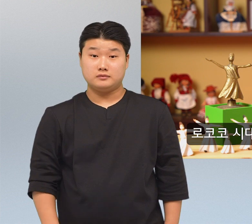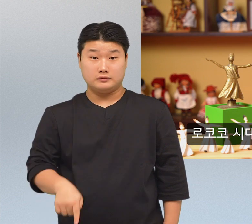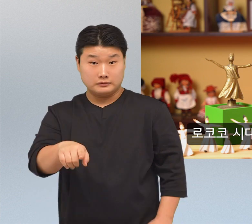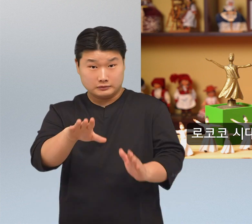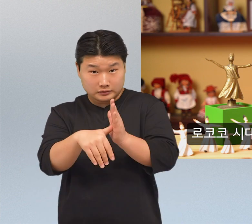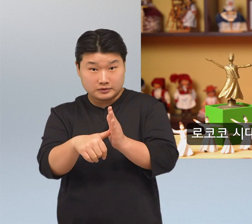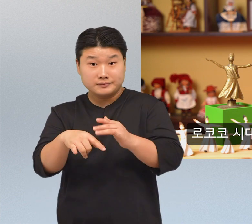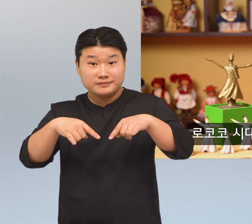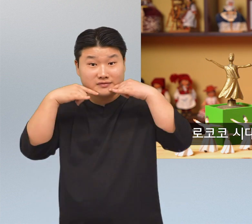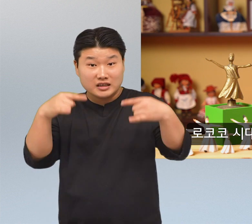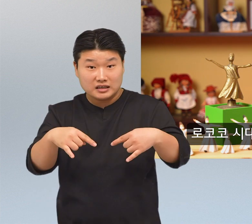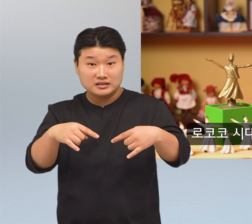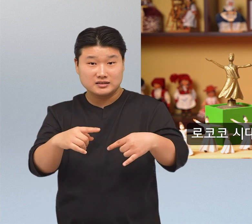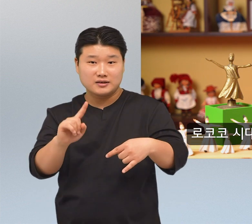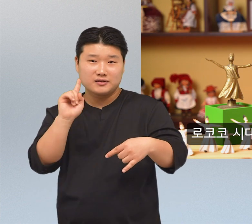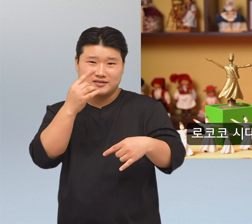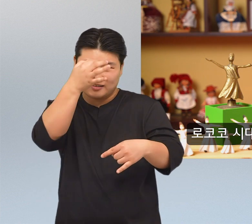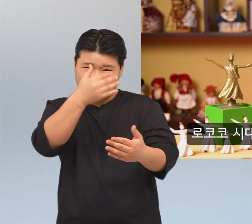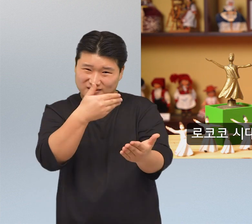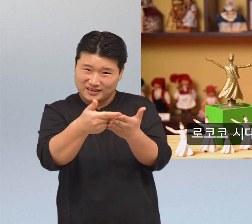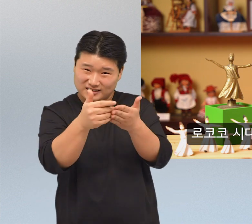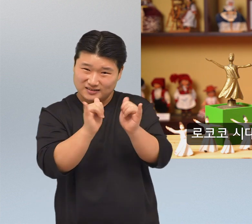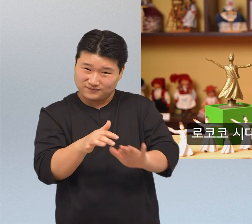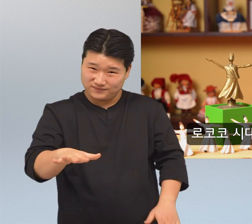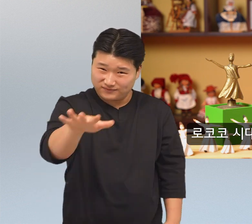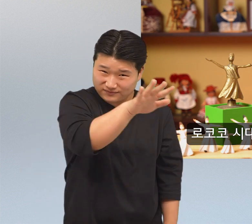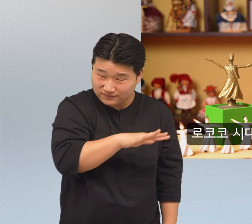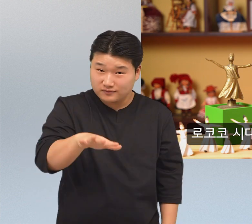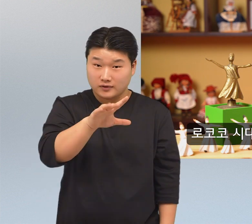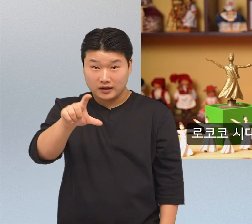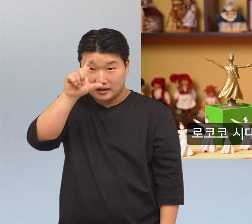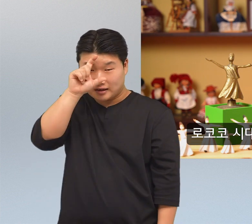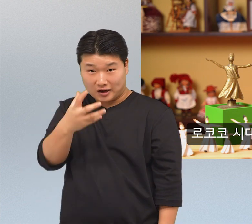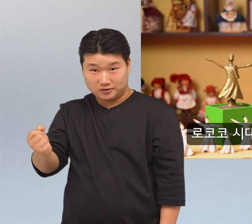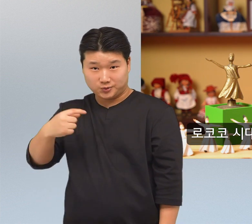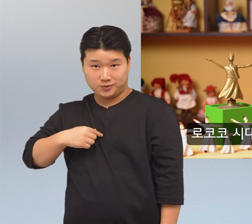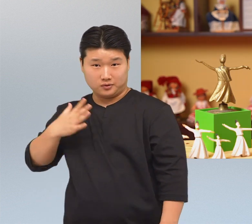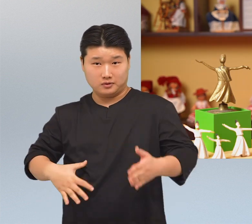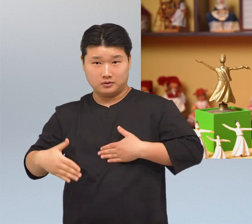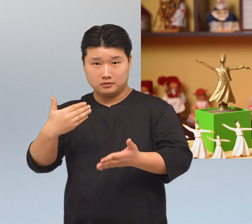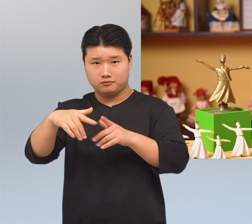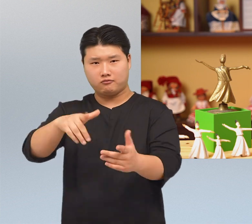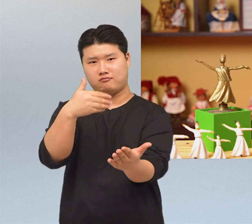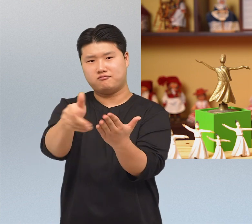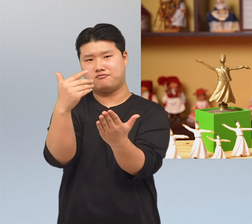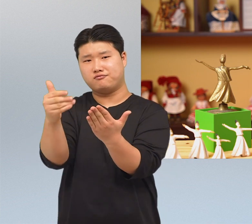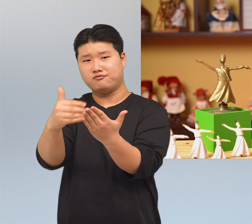시대 많은 프랑스 화가들은 오스만 복장의 초상화를 그렸고